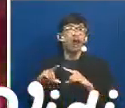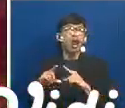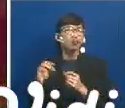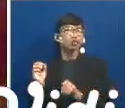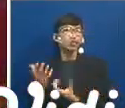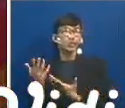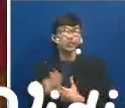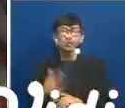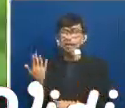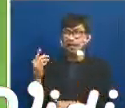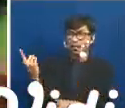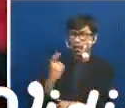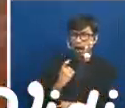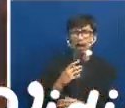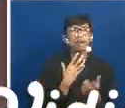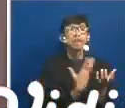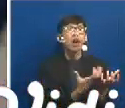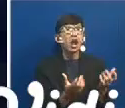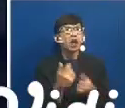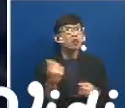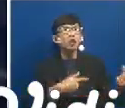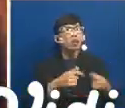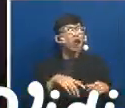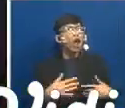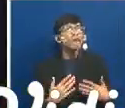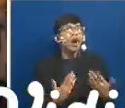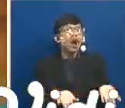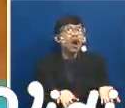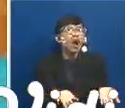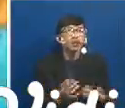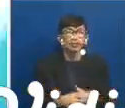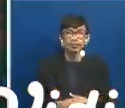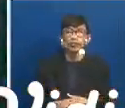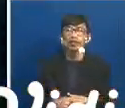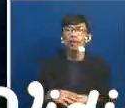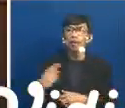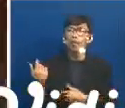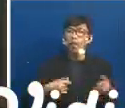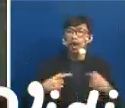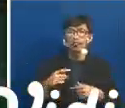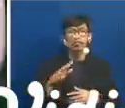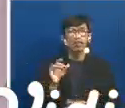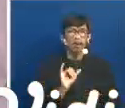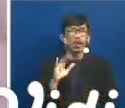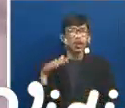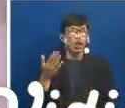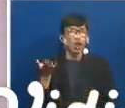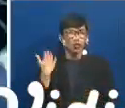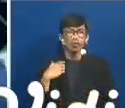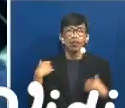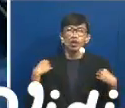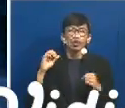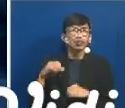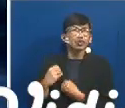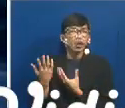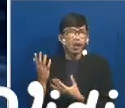pertanyaan Jati, untuk barang apa saja yang saat ini diburu oleh pembeli, ini masih sama seperti Ramadan tahun lalu, ya ini ada baju muslim. Namun untuk